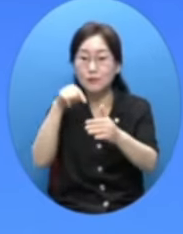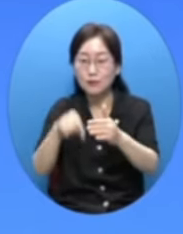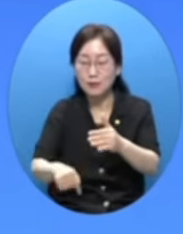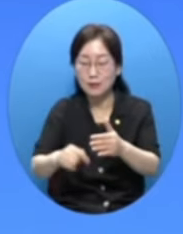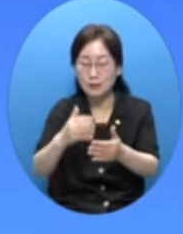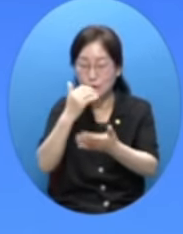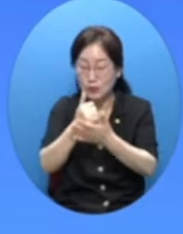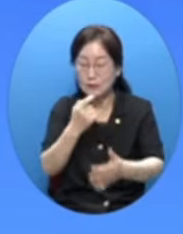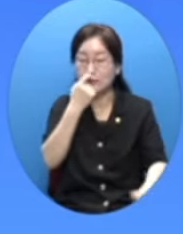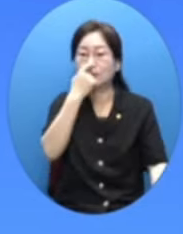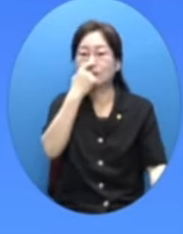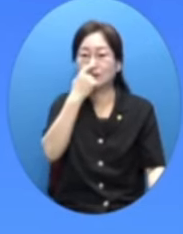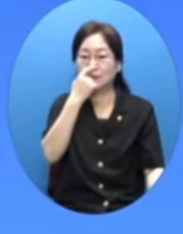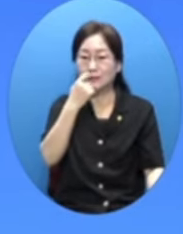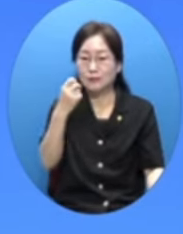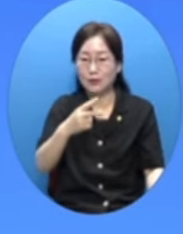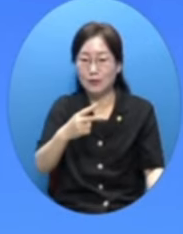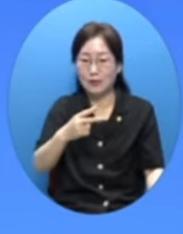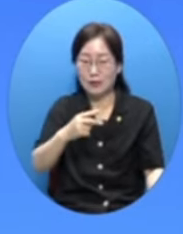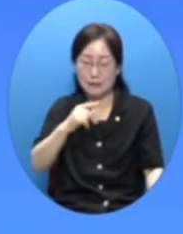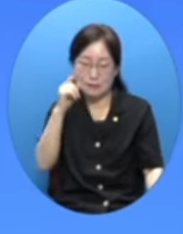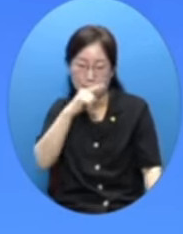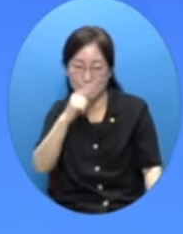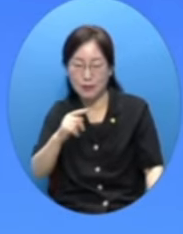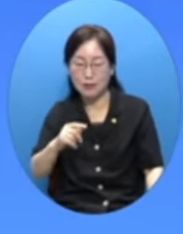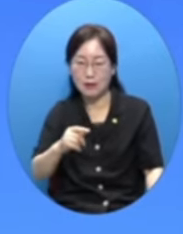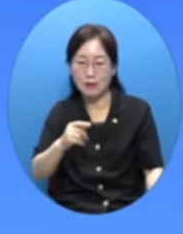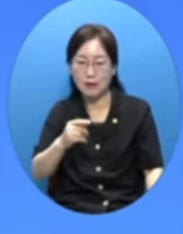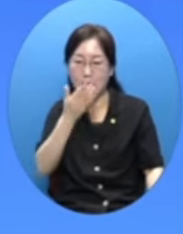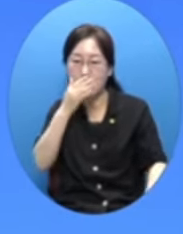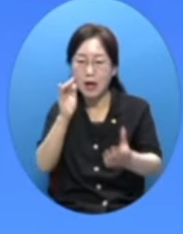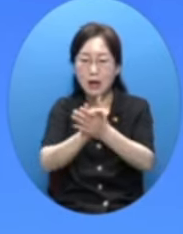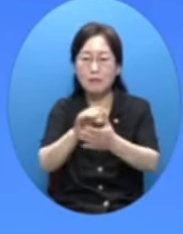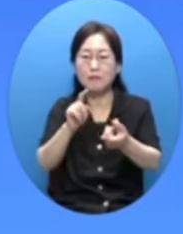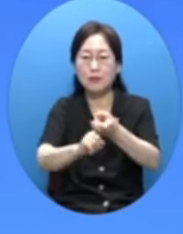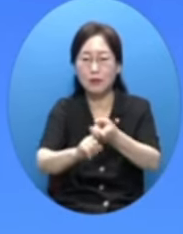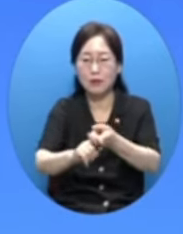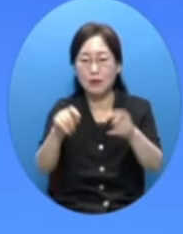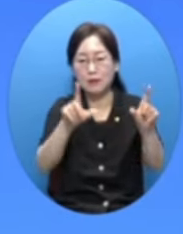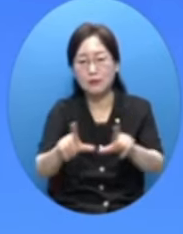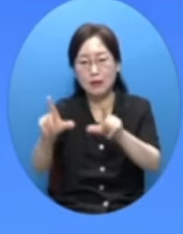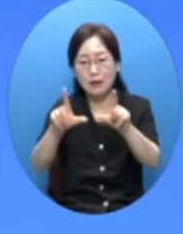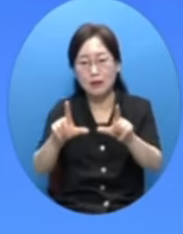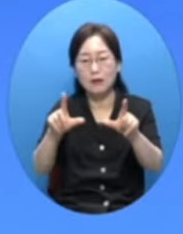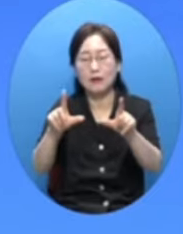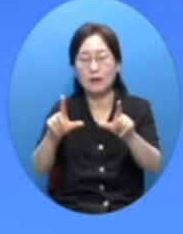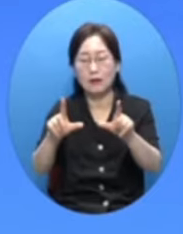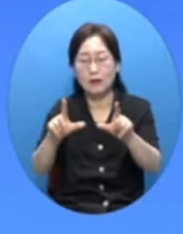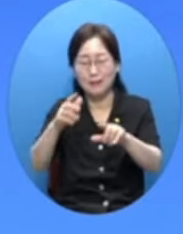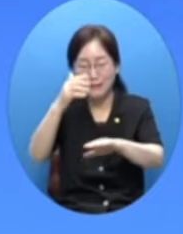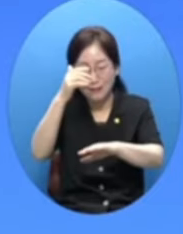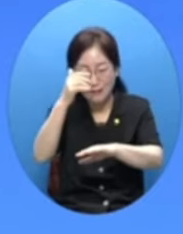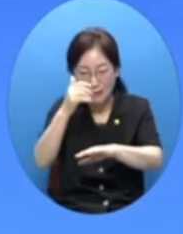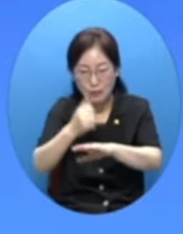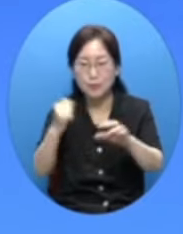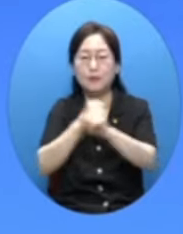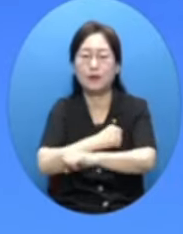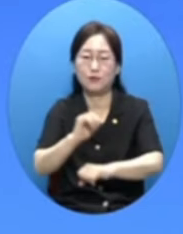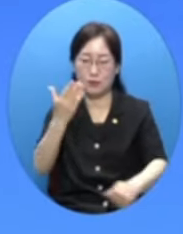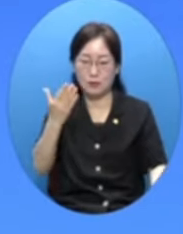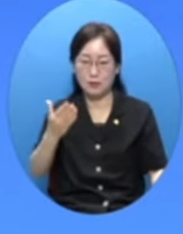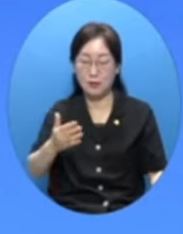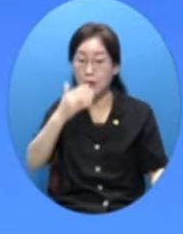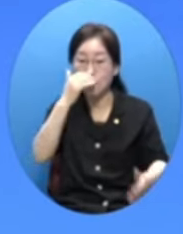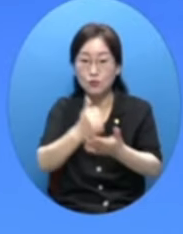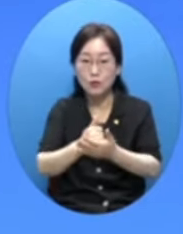죄책감을 가져주고 우리를 악의 노예로 만들고 삶에 무기력하게 만들고 결국 우리를 파멸로 이끌어 갑니다. 죄는